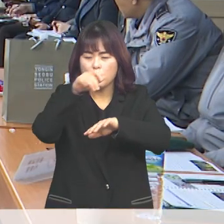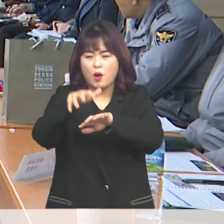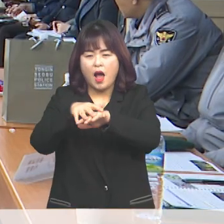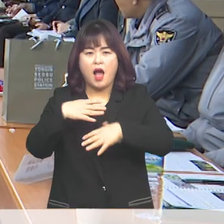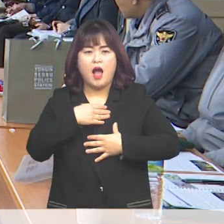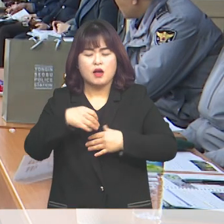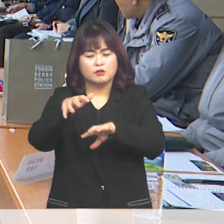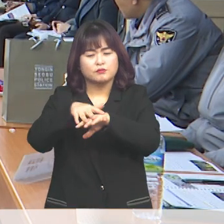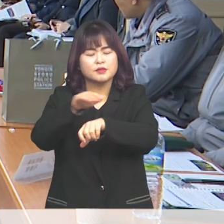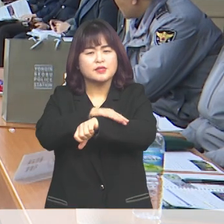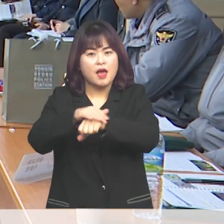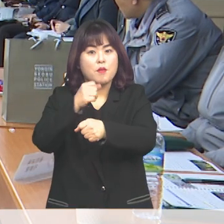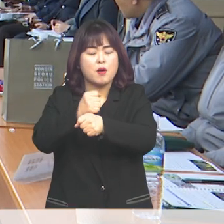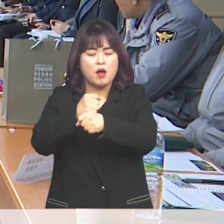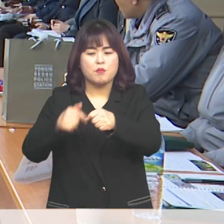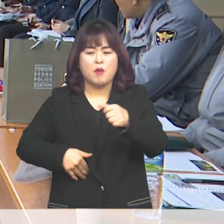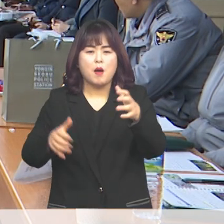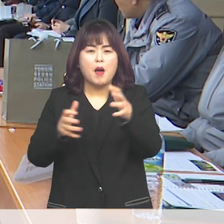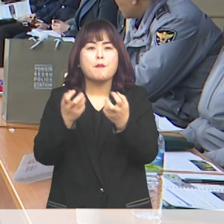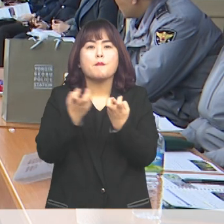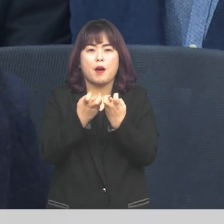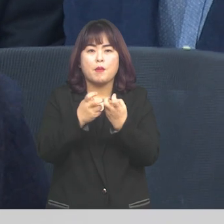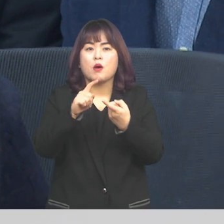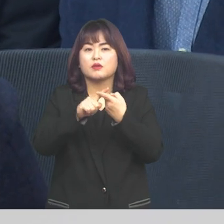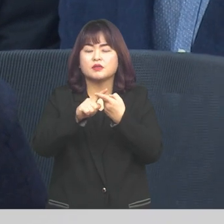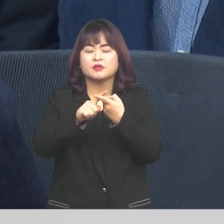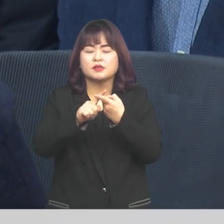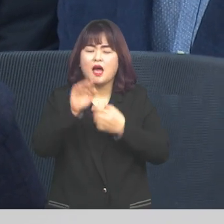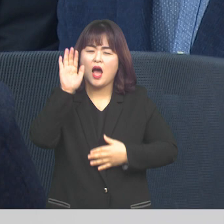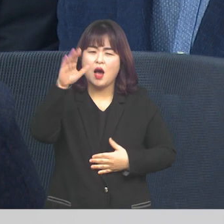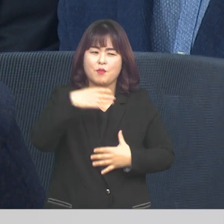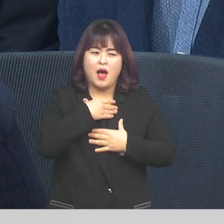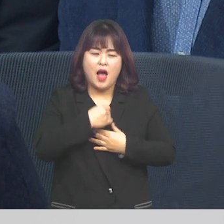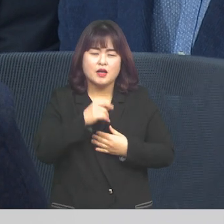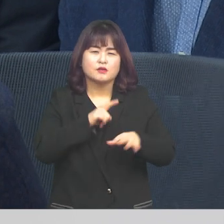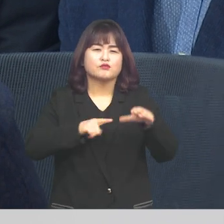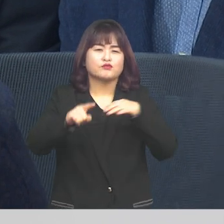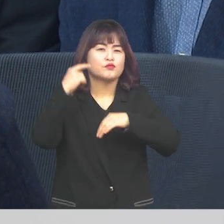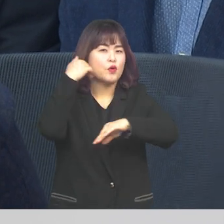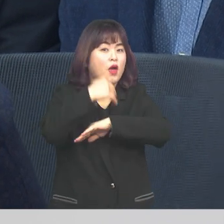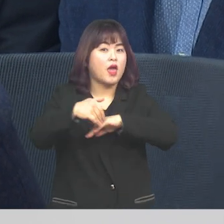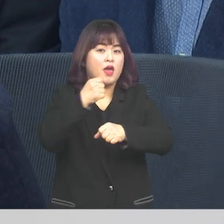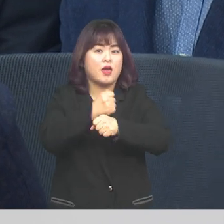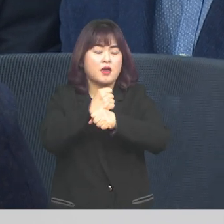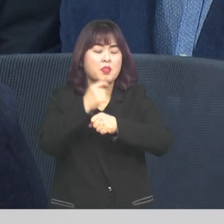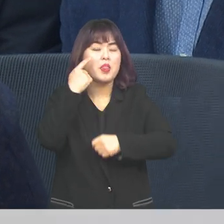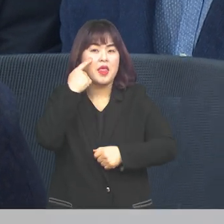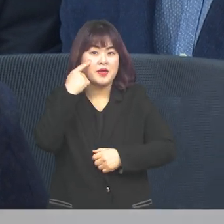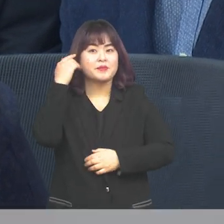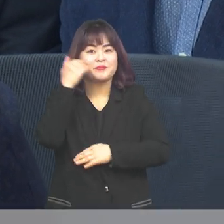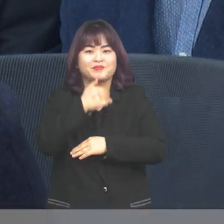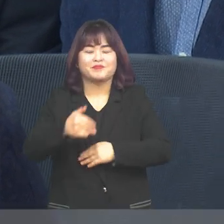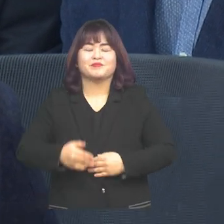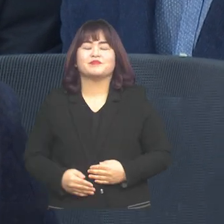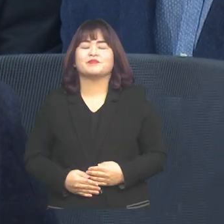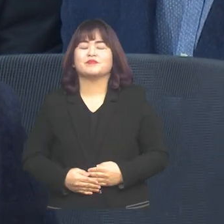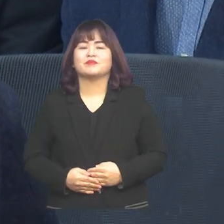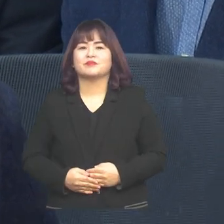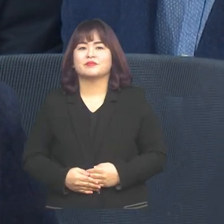안전망이 촘촘해졌다며 올해도 유관기관이 긴밀히 협력해 시민 안전을 우선하는 정책을 잘 펼치자고 말했습니다.